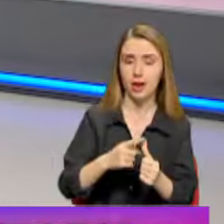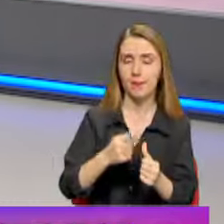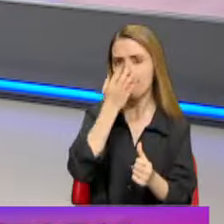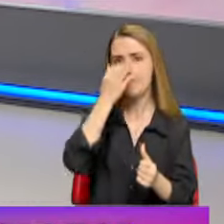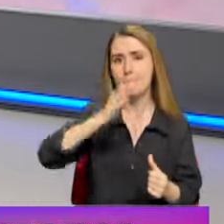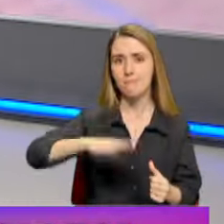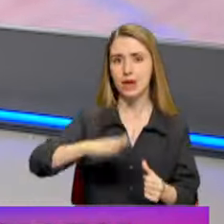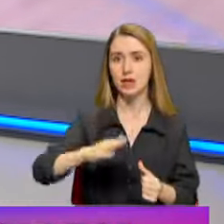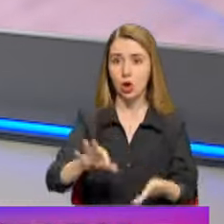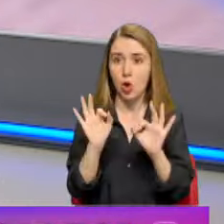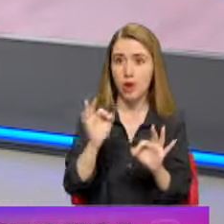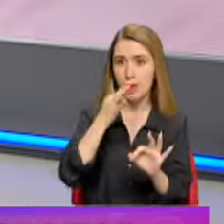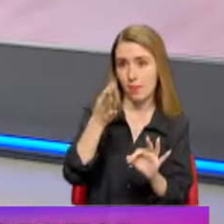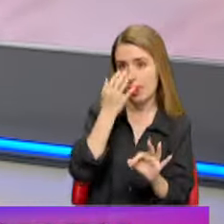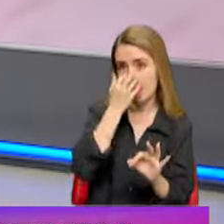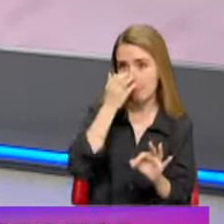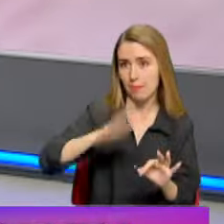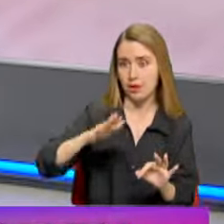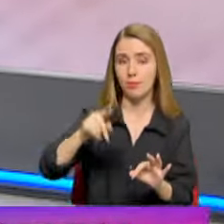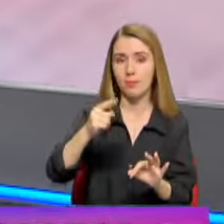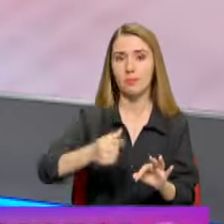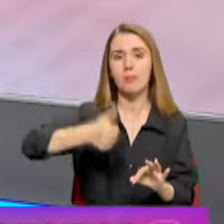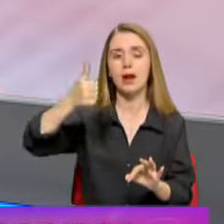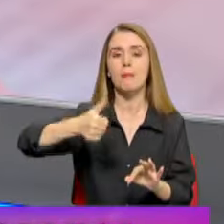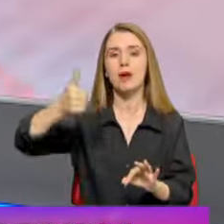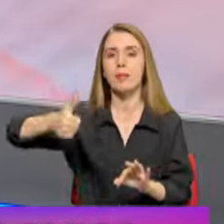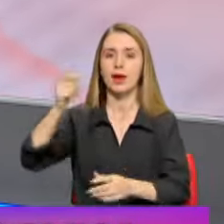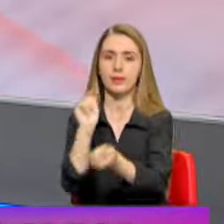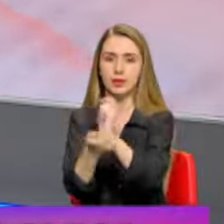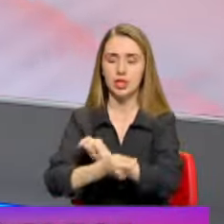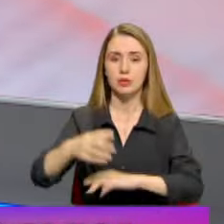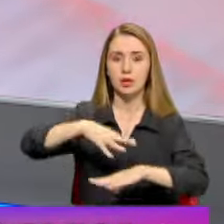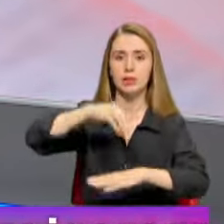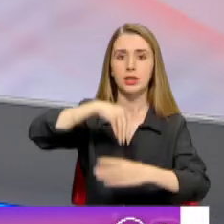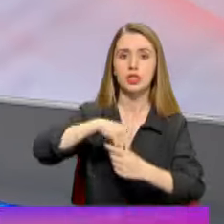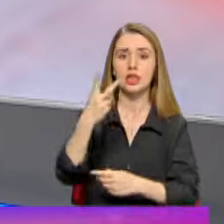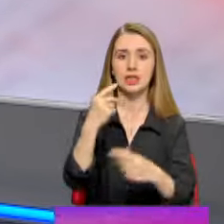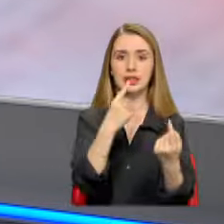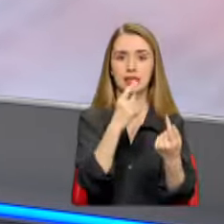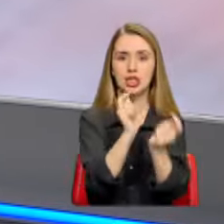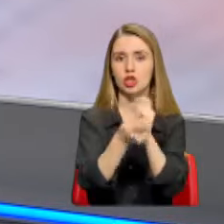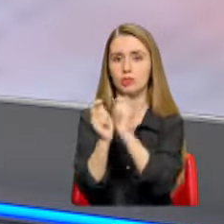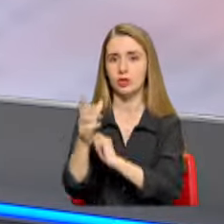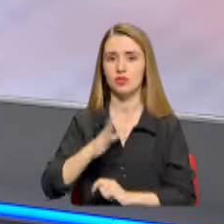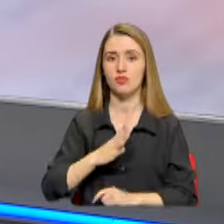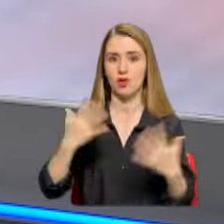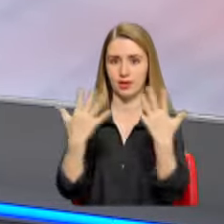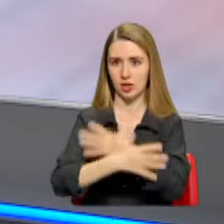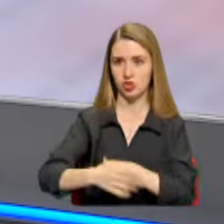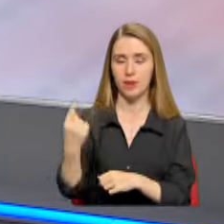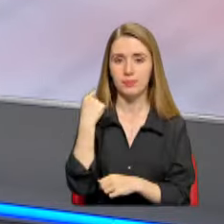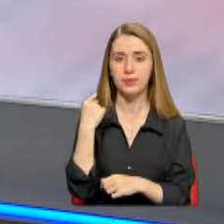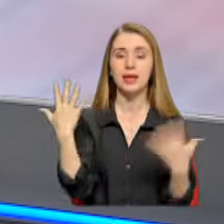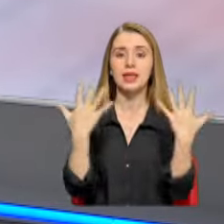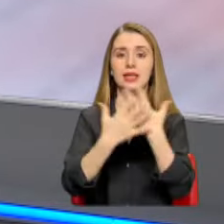beklenen ama en sıcak gelişmeyle başlayalım bakanlıkların değişimi kabinede iki değişiklik yaşandı Gece saatlerinde